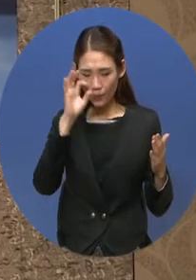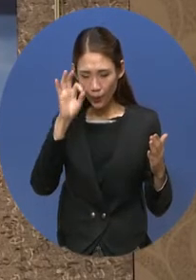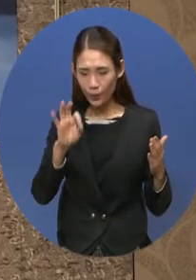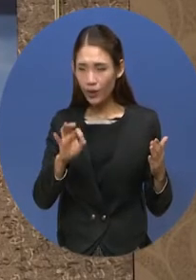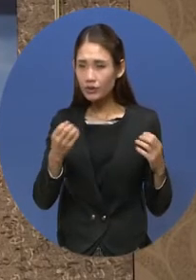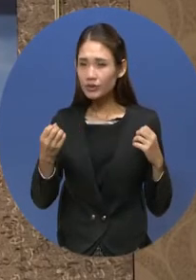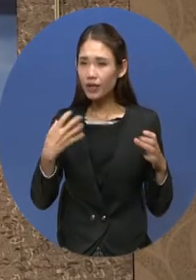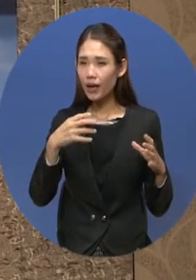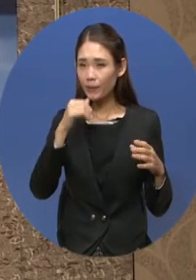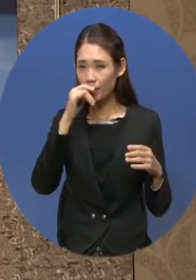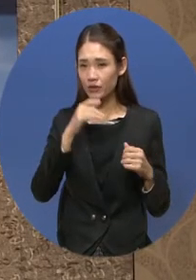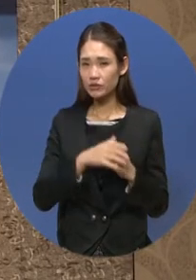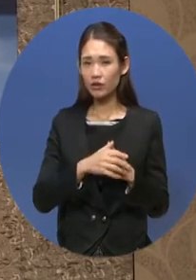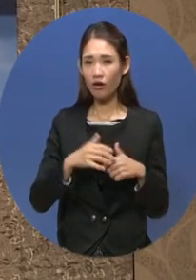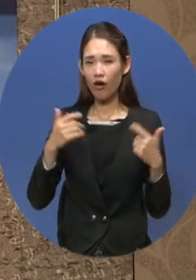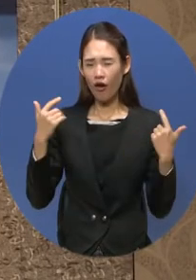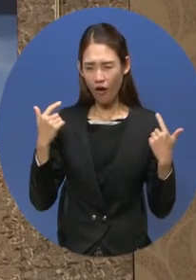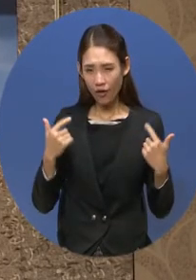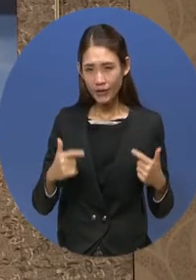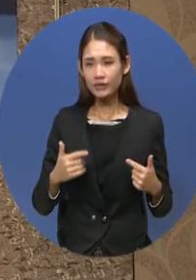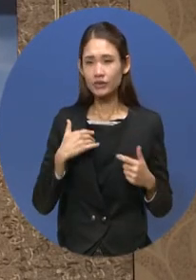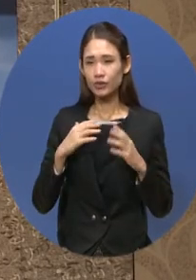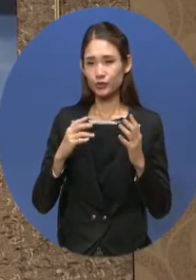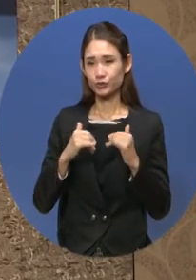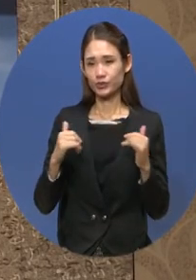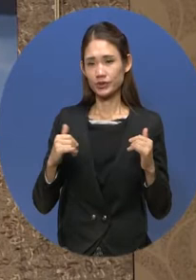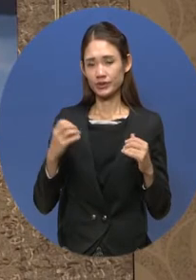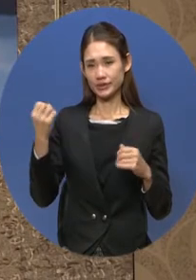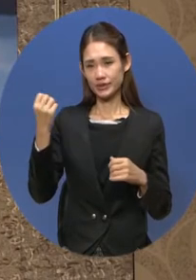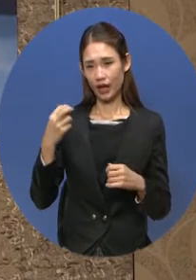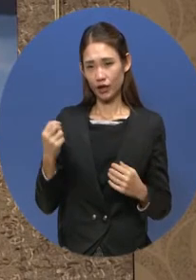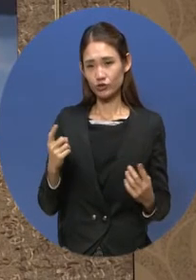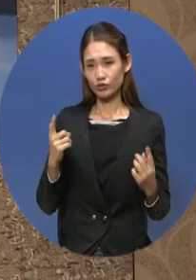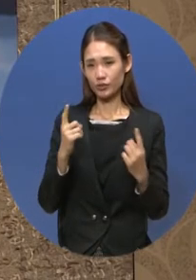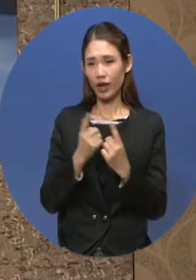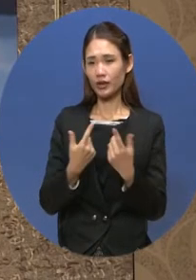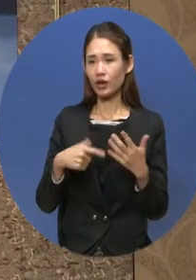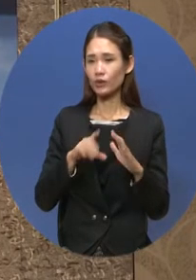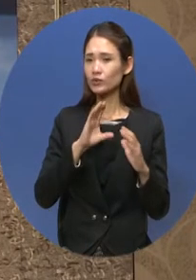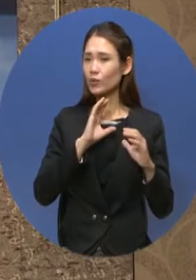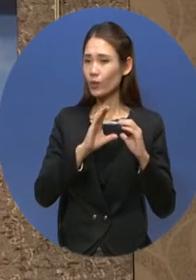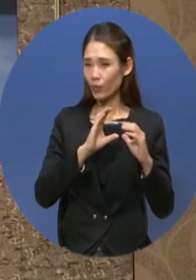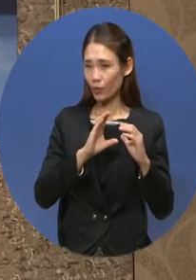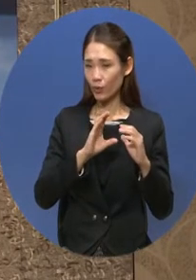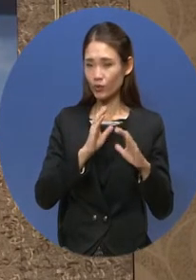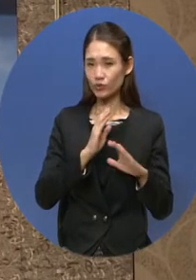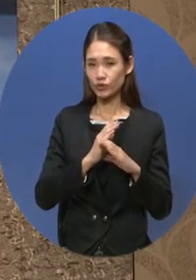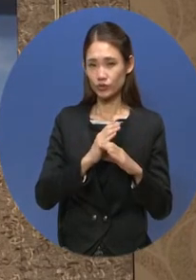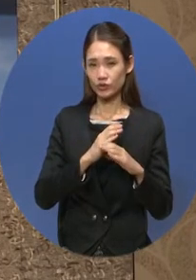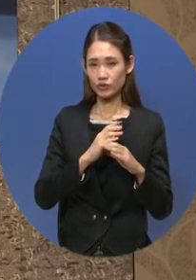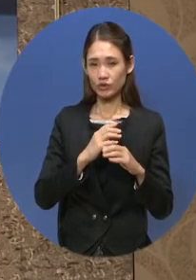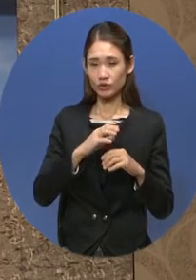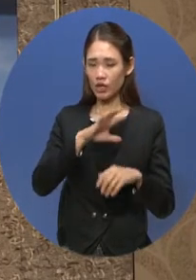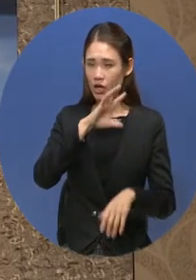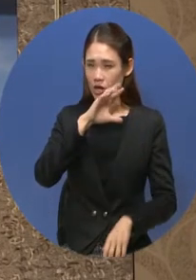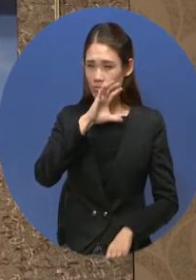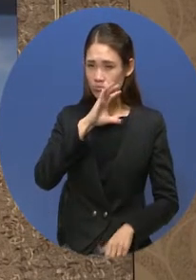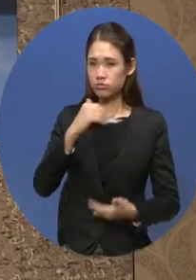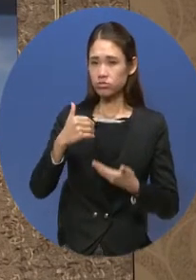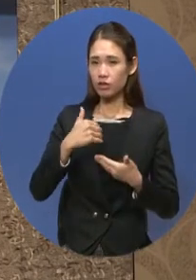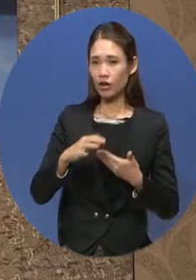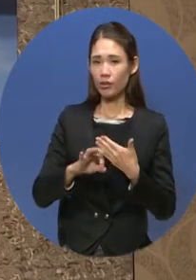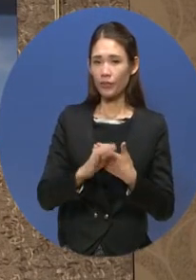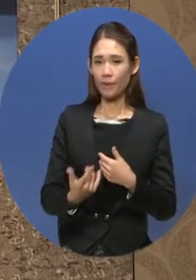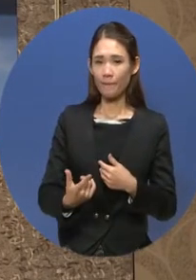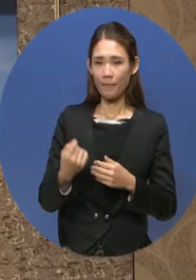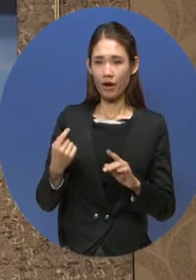그래서 언제든지 저는 주민들을 자주 만나서 소통을 하고 있고요. 그리고 민원이 들어오면 즉시 현장에